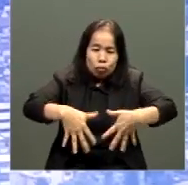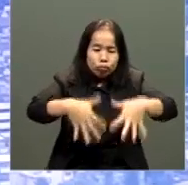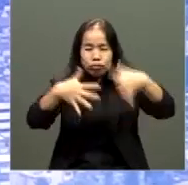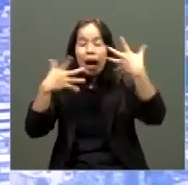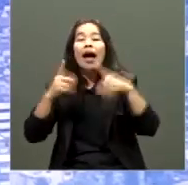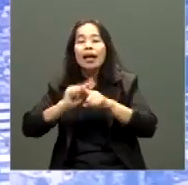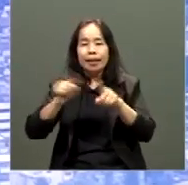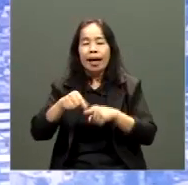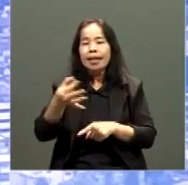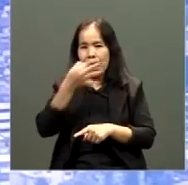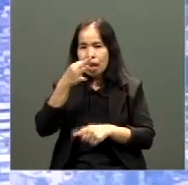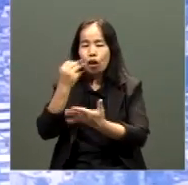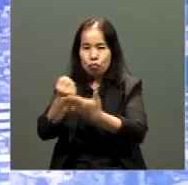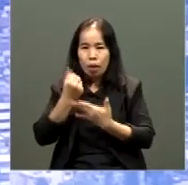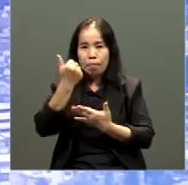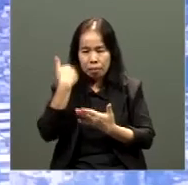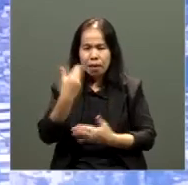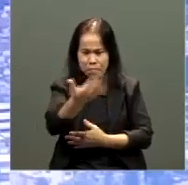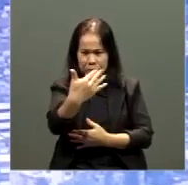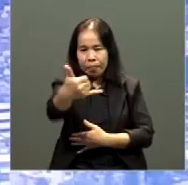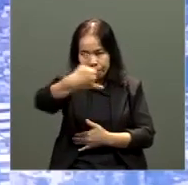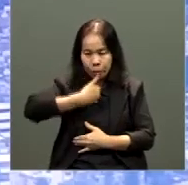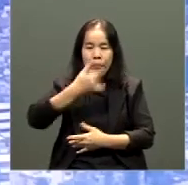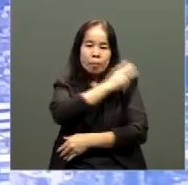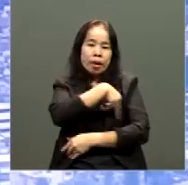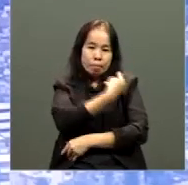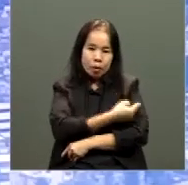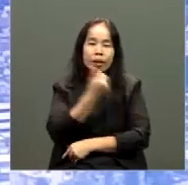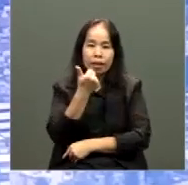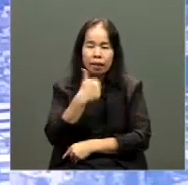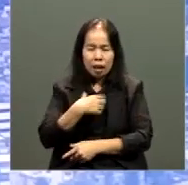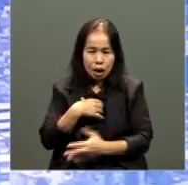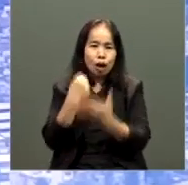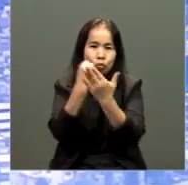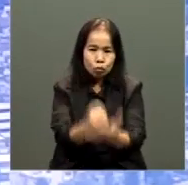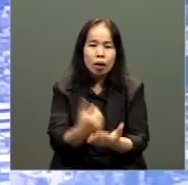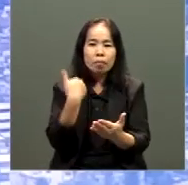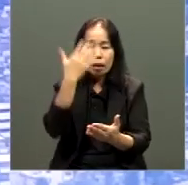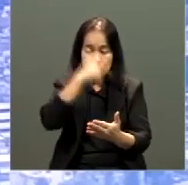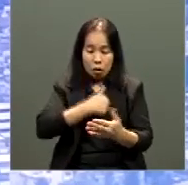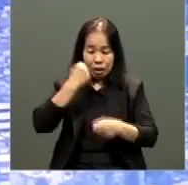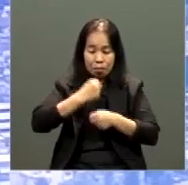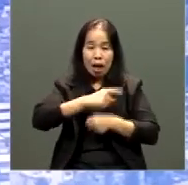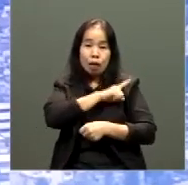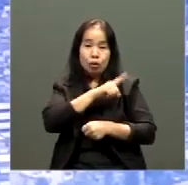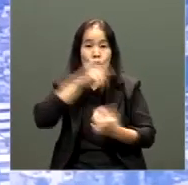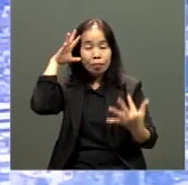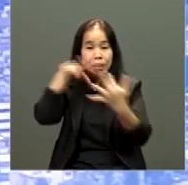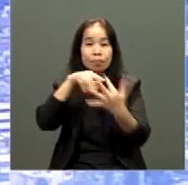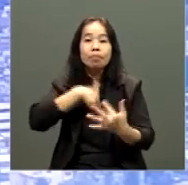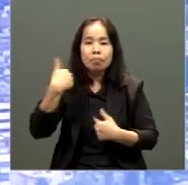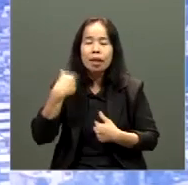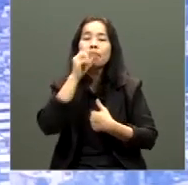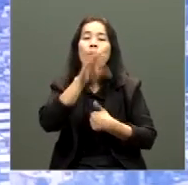ขายกันอยู่ตรงนี้ทุกอย่างช่วยได้นะครับทางการแพทย์ผมก็อยากจะช่วยท่านในฐานะที่เป็นจิตแพทย์แล้วก็เอาชุดข้อมูลความรู้นี้มาบ